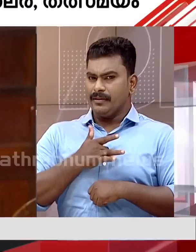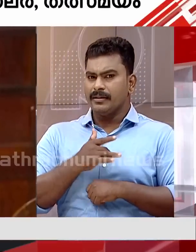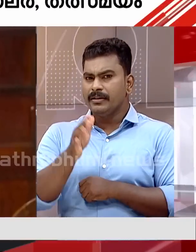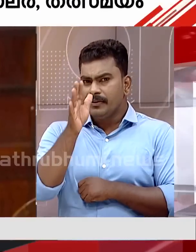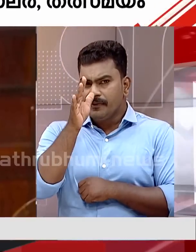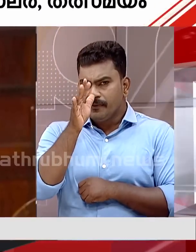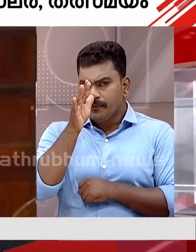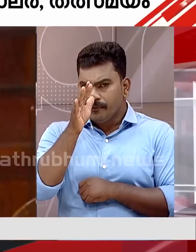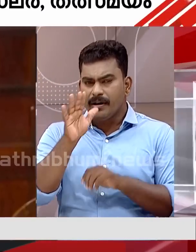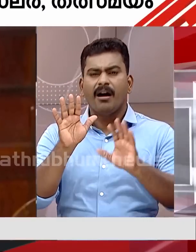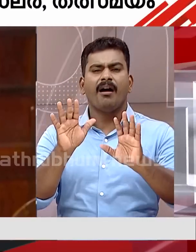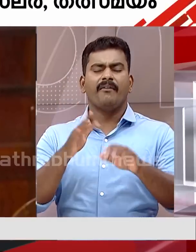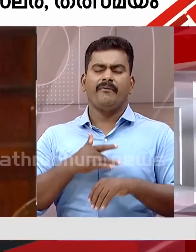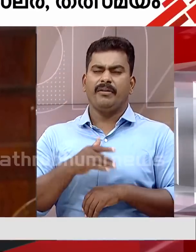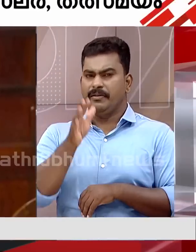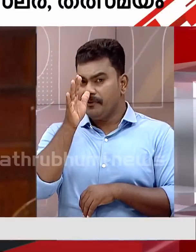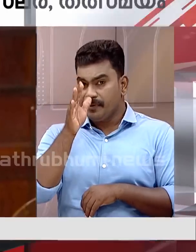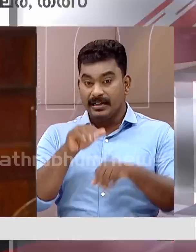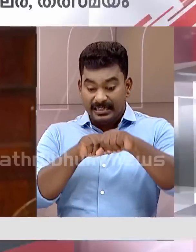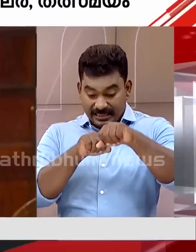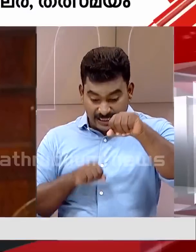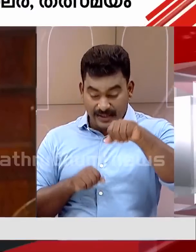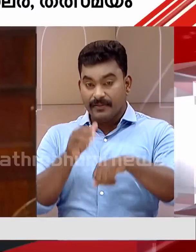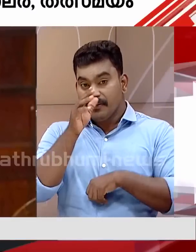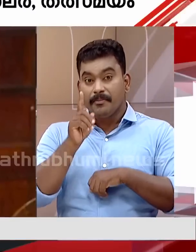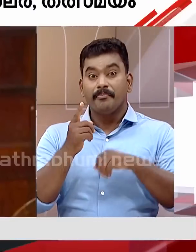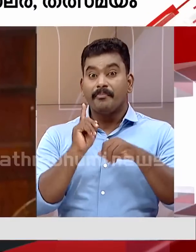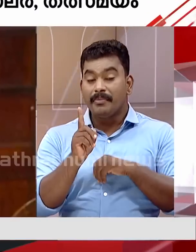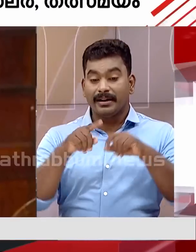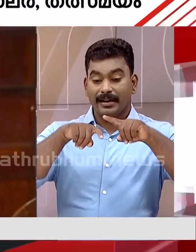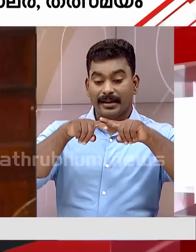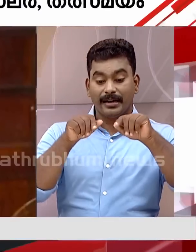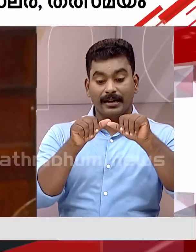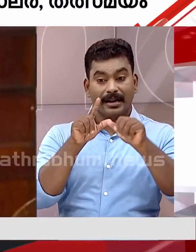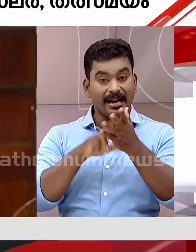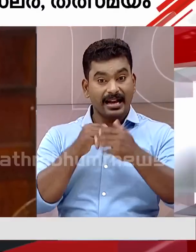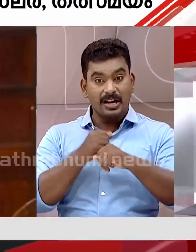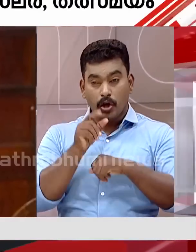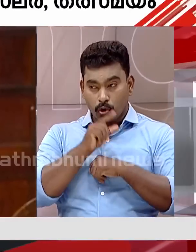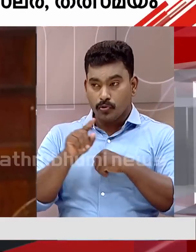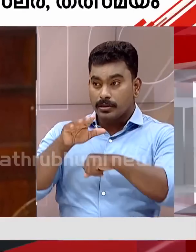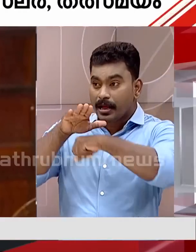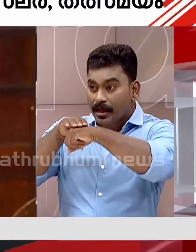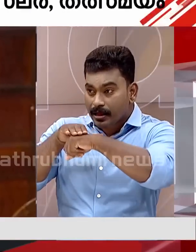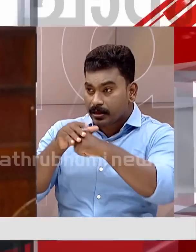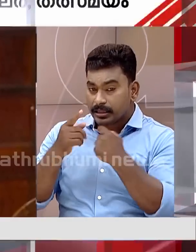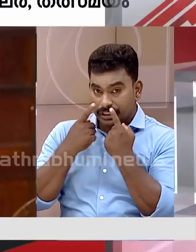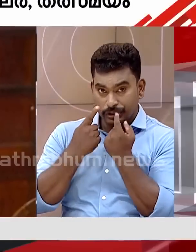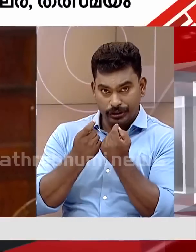സർട്ടിഫിക്കറ്റ് ആകാനുള്ളൊരു സാധ്യതയാണ് കാണുന്നത്. പക്ഷേ കലിംഗ യൂണിവേഴ്സിറ്റിയോട് ചോദിക്കണം. ഇനി അതനുശേഷമേ നമുക്ക് പറയാൻ